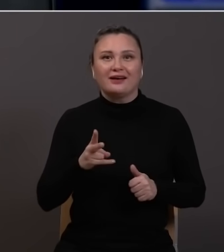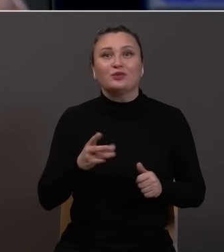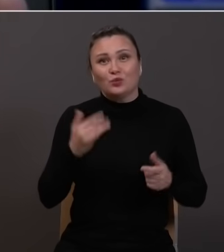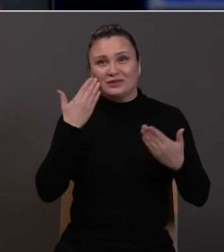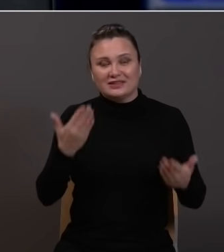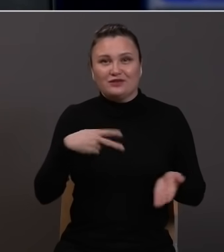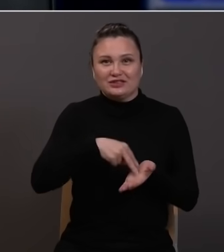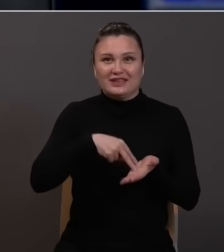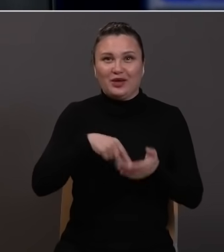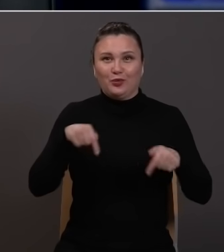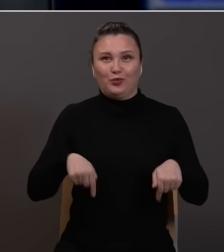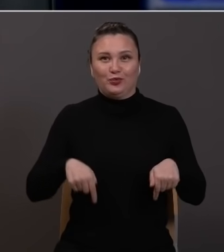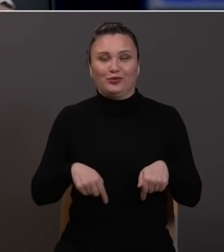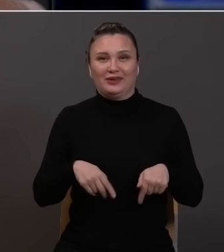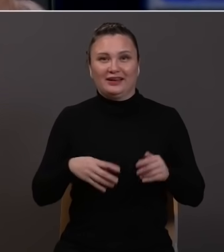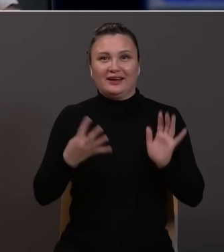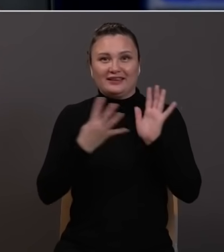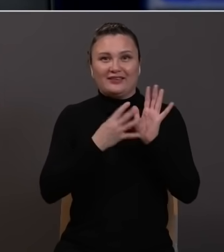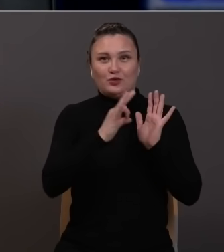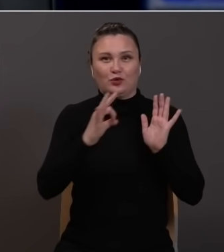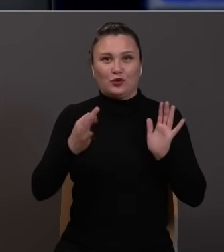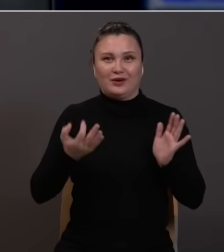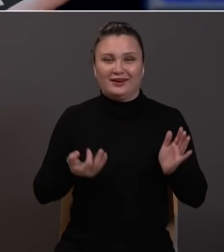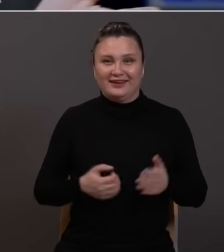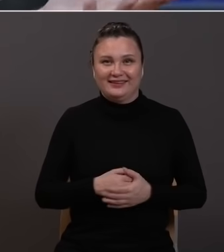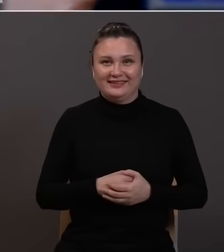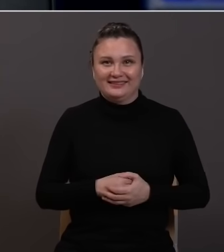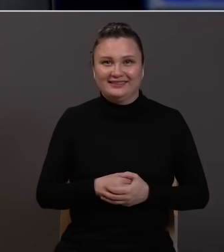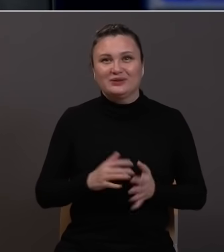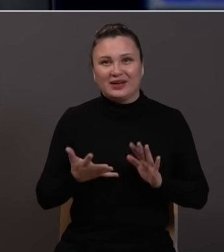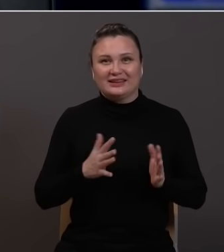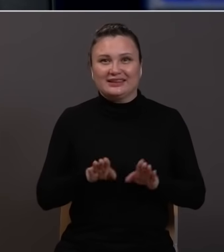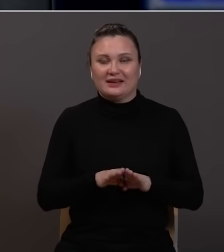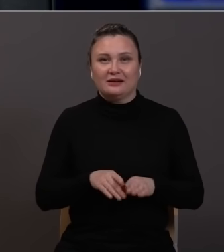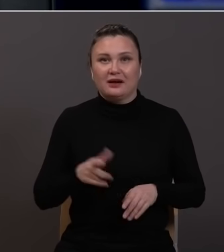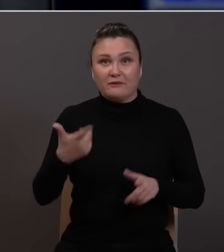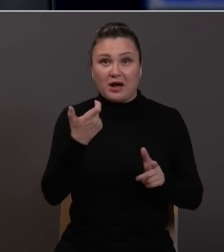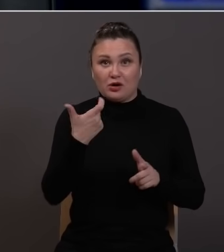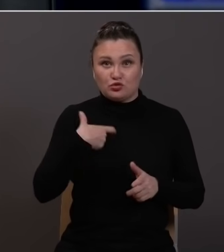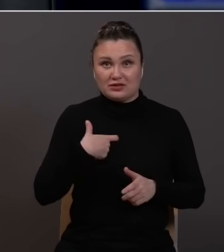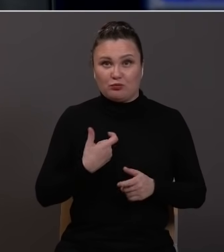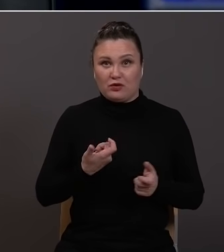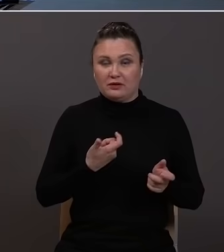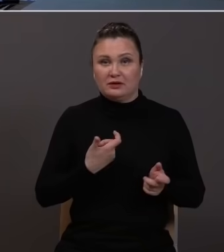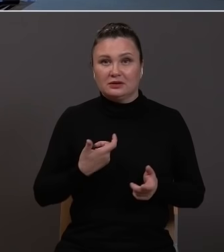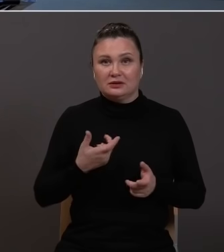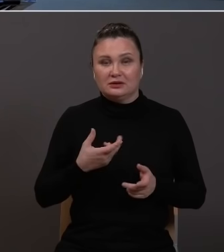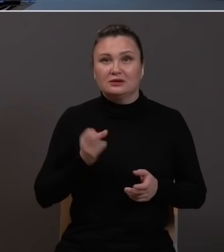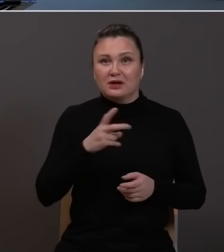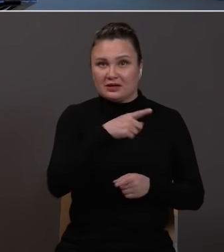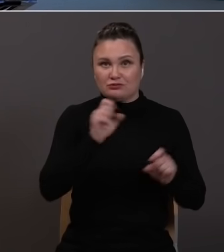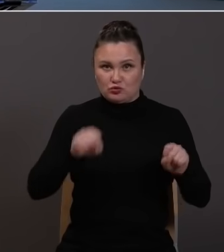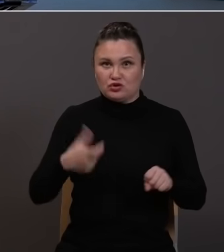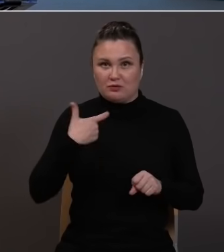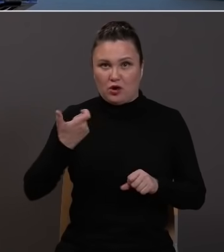не знаю, вот стою тут 9.00. В общем, вот как-то так вот. Она говорит, а вы бы оружие с собой возили, как вот на Шпицбергене, там же